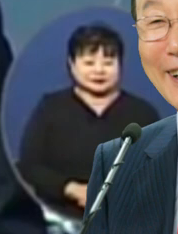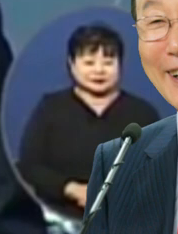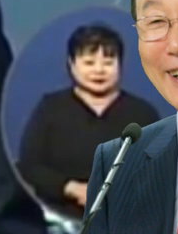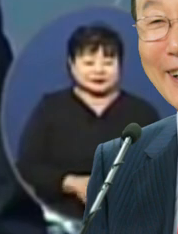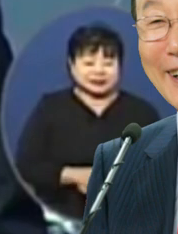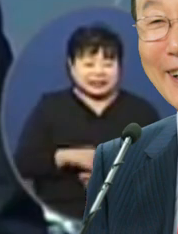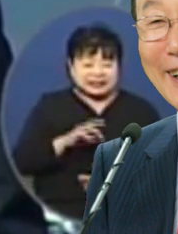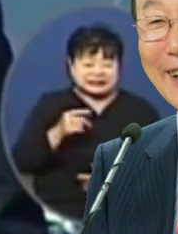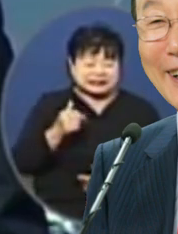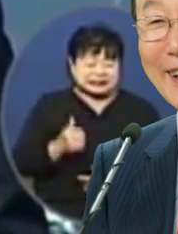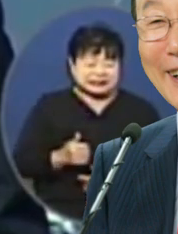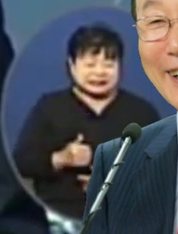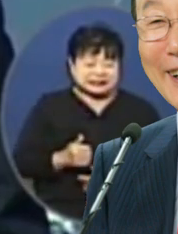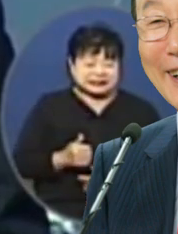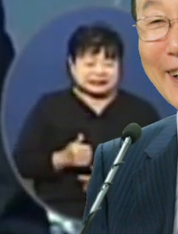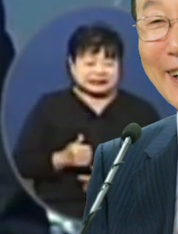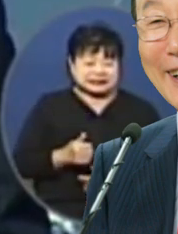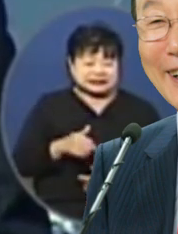신장염으로 고생하는 사람